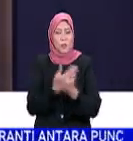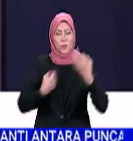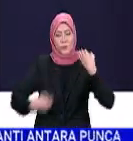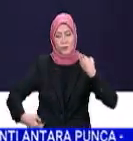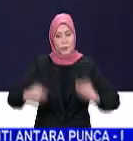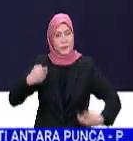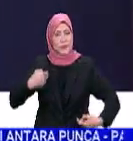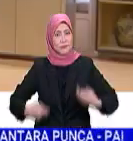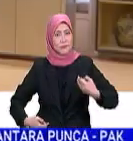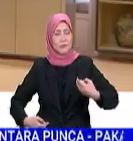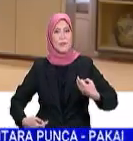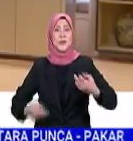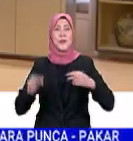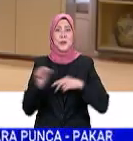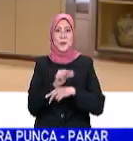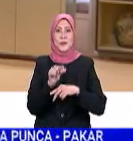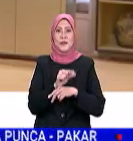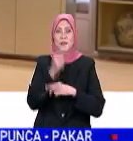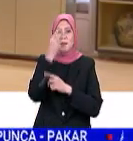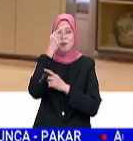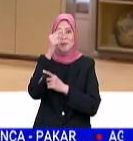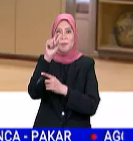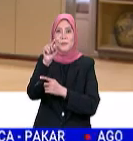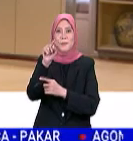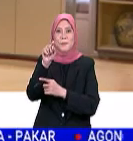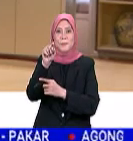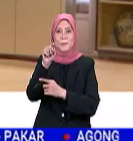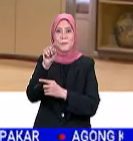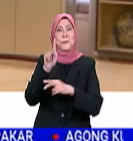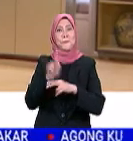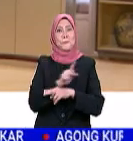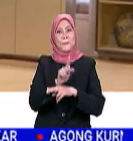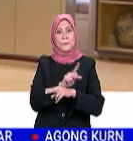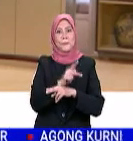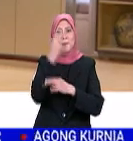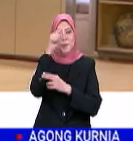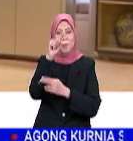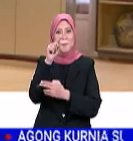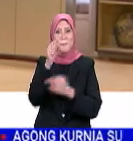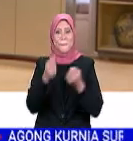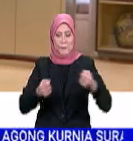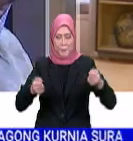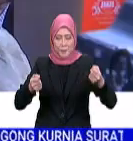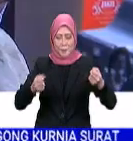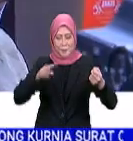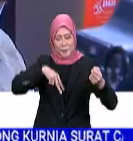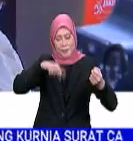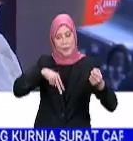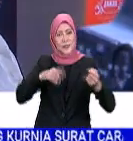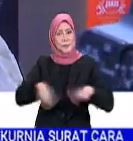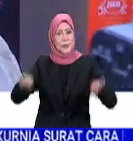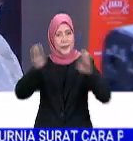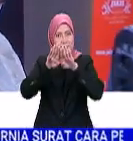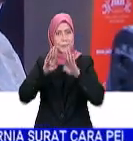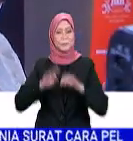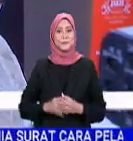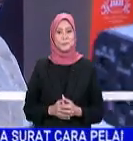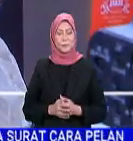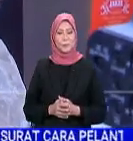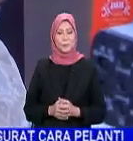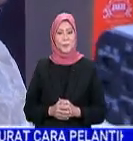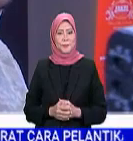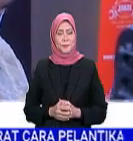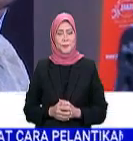dipamerkan untuk kegunaan ataupun dipakai oleh para pembaca berita buka Surabaya Omega